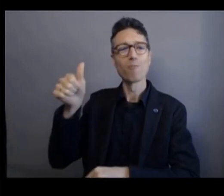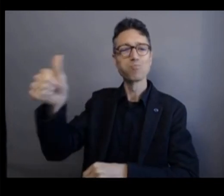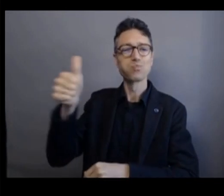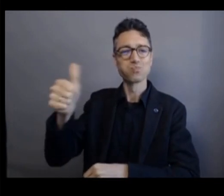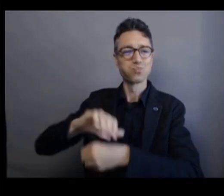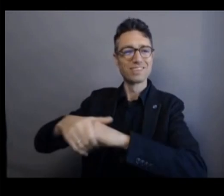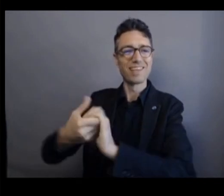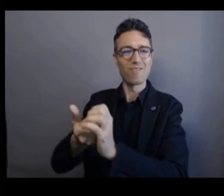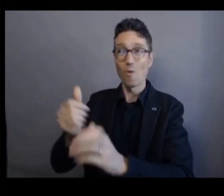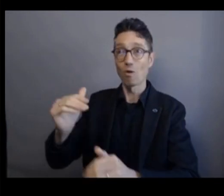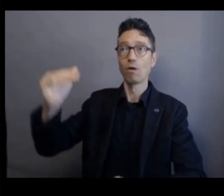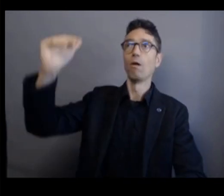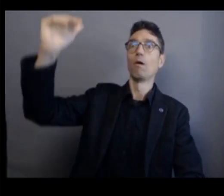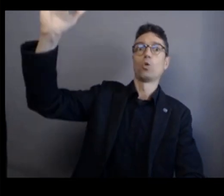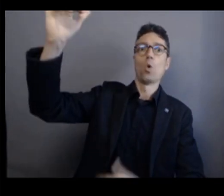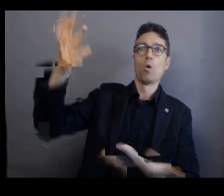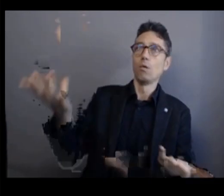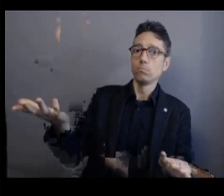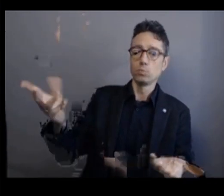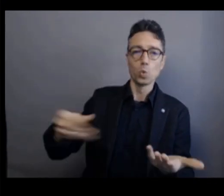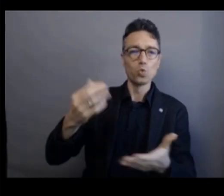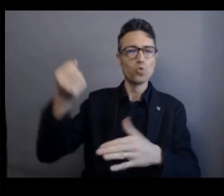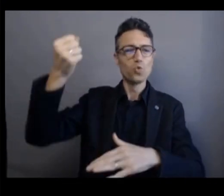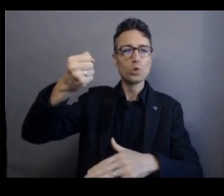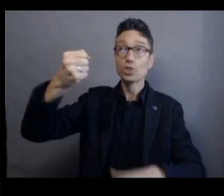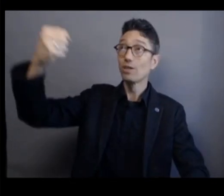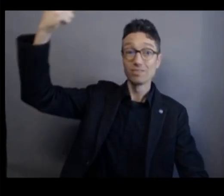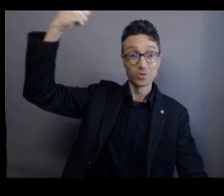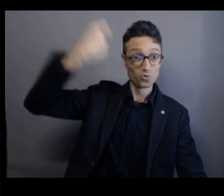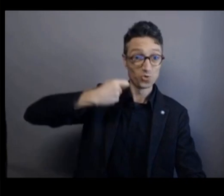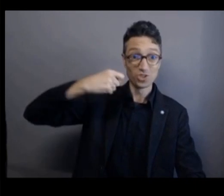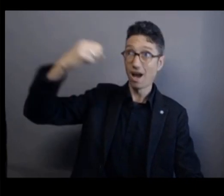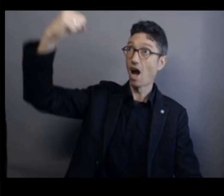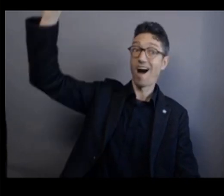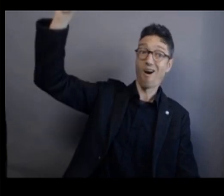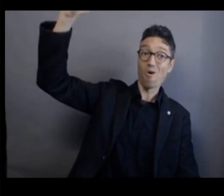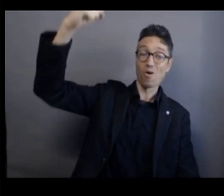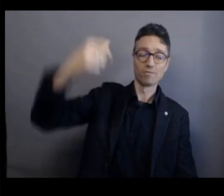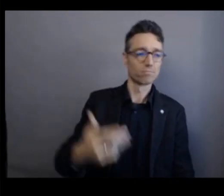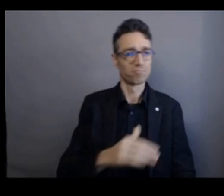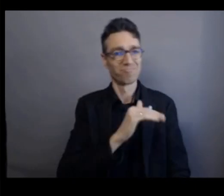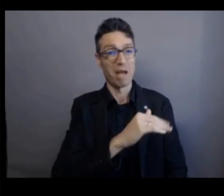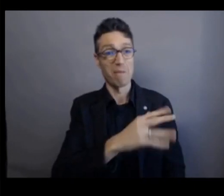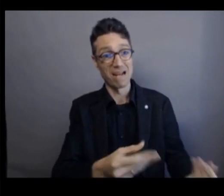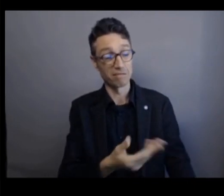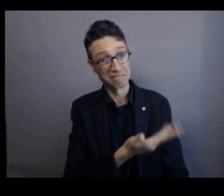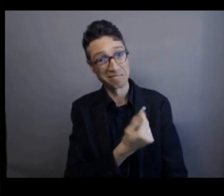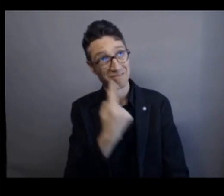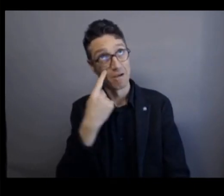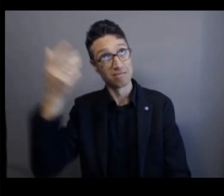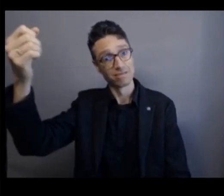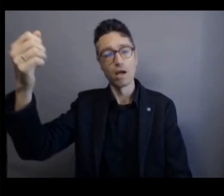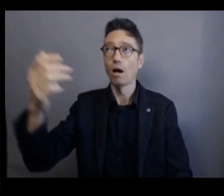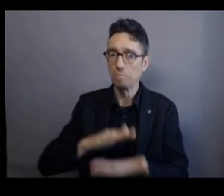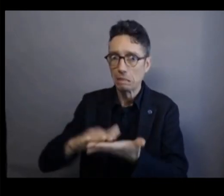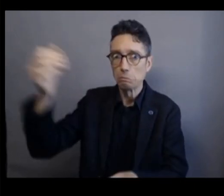éléments, ou le pommeau de douche qui est situé en haut, etc., et qu'on va devoir appeler la réception, parce que voilà, c'est tout le bon sens, en quelque sorte,